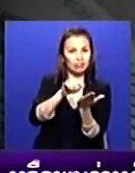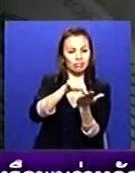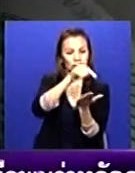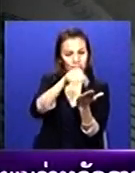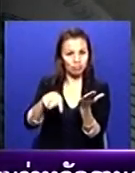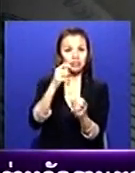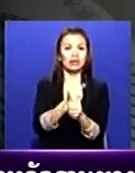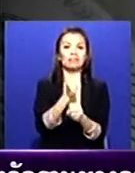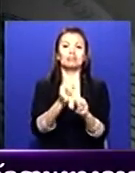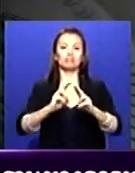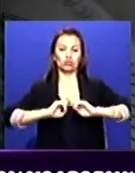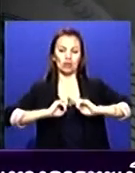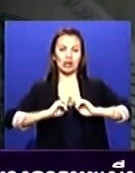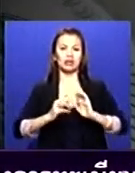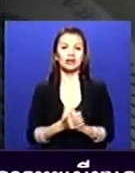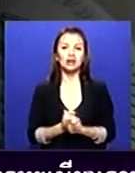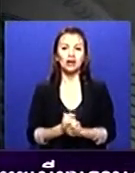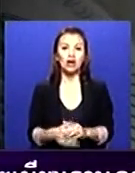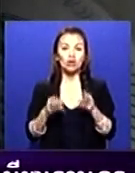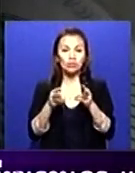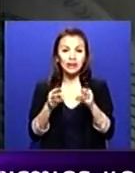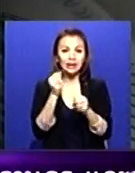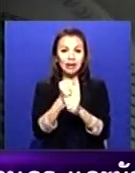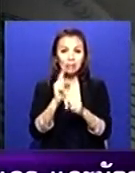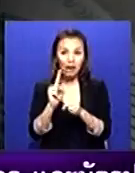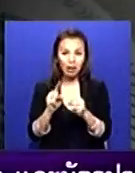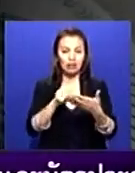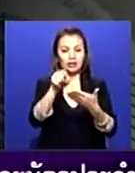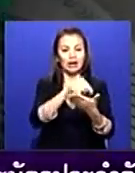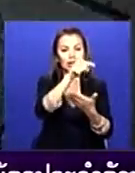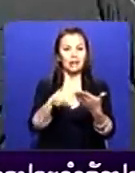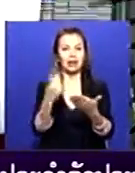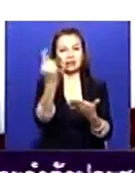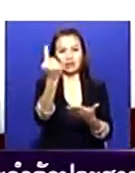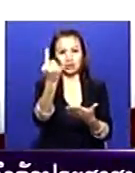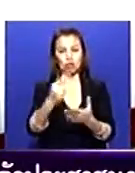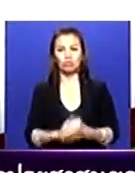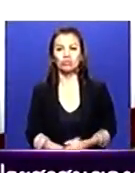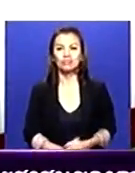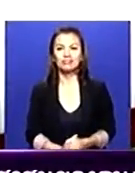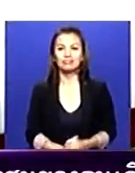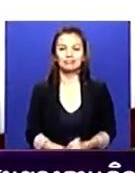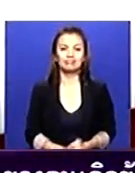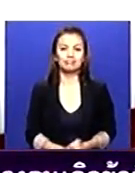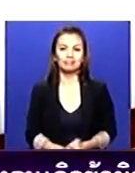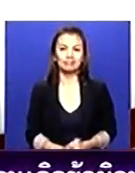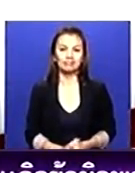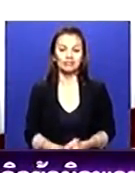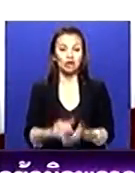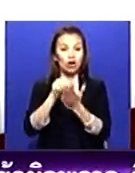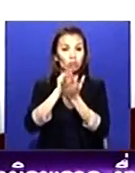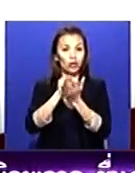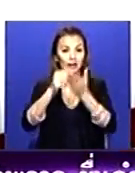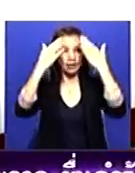นได้ถูกต้องโดยการลงคะแนนจะเป็นการทำเครื่องหมายกากบาทเท่านั้น สำหรับการอำนวยความสะดวกให้กับ